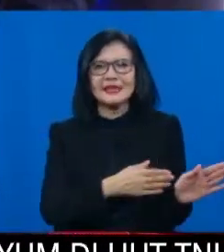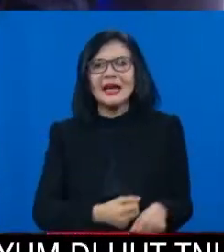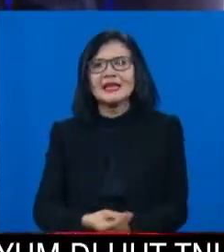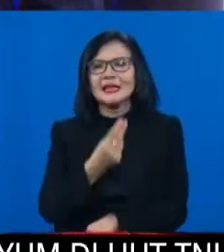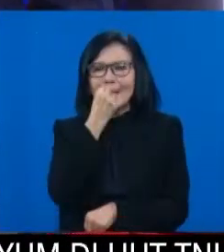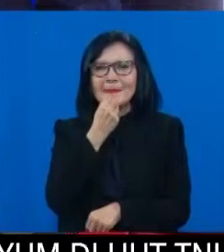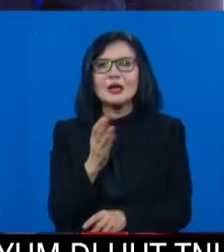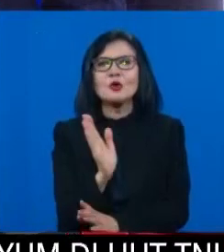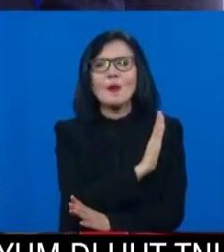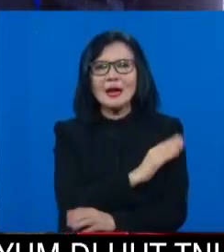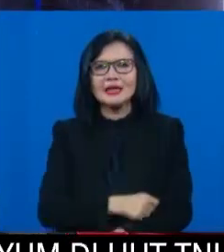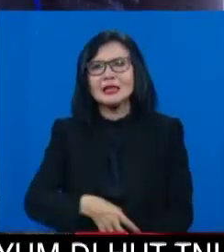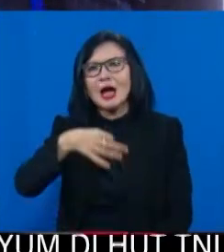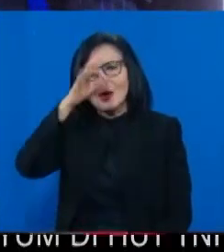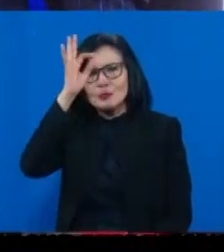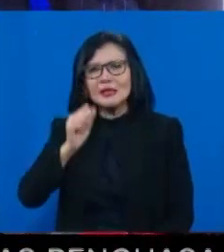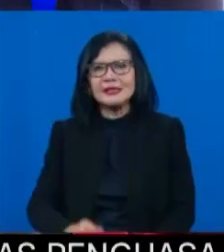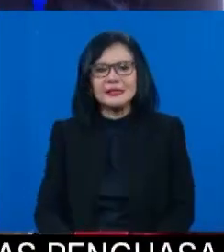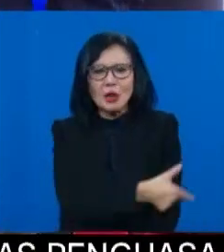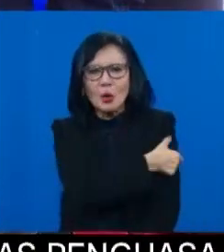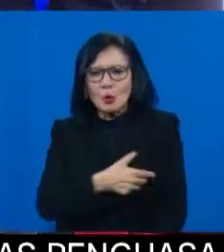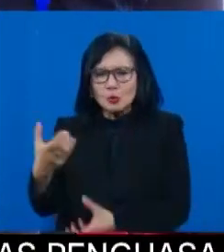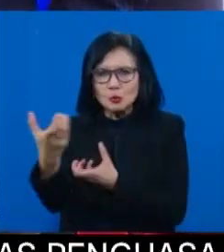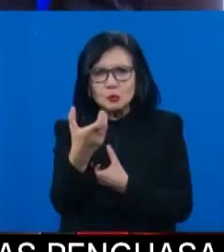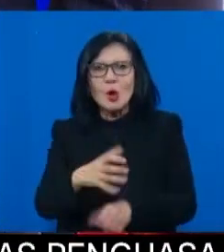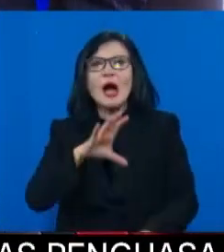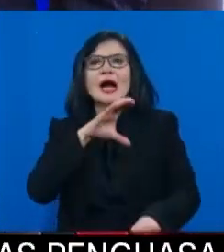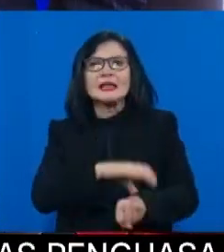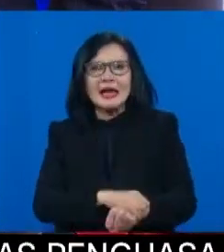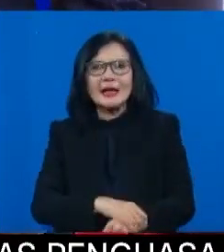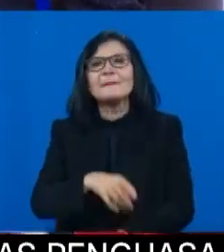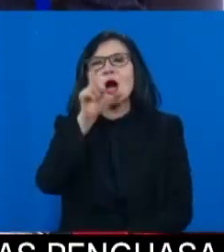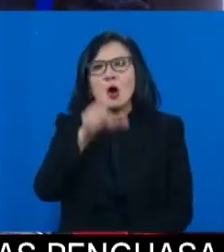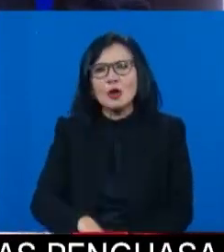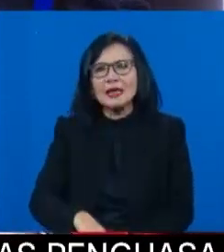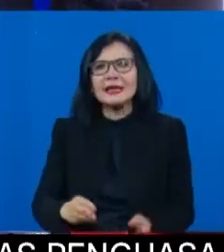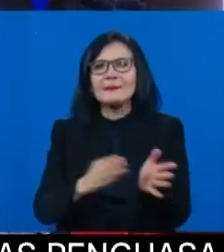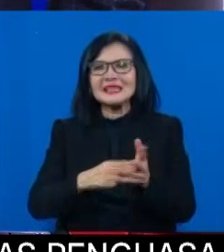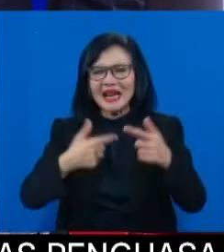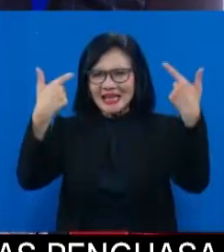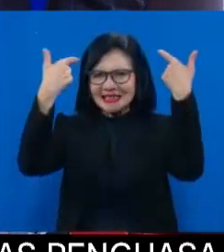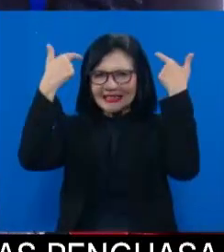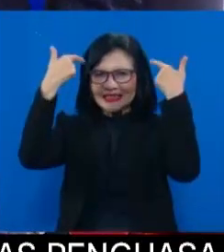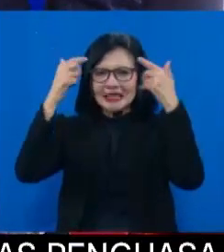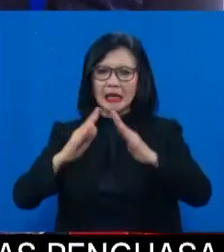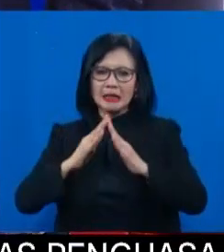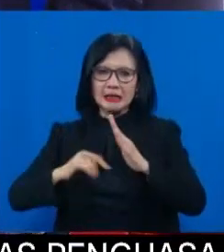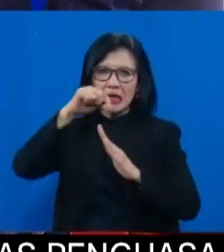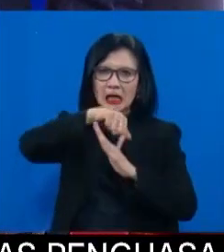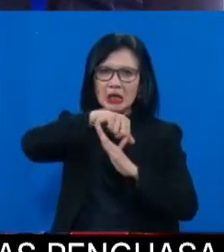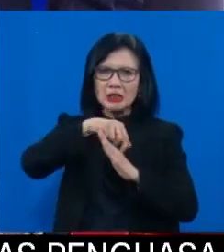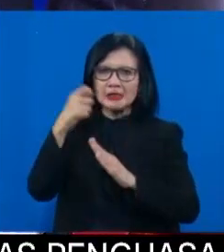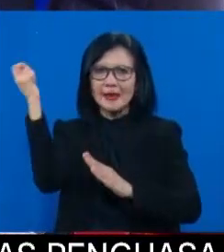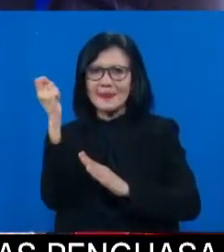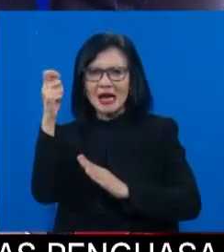polisi bersama BPBD dan Damkar menahan orang yang diduga alami gangguan kejiwaan dari atas genting karena mengancam warga